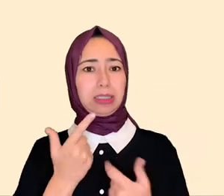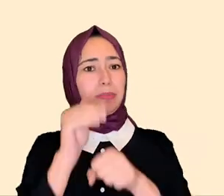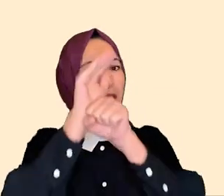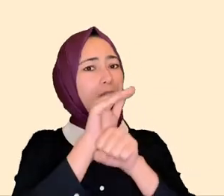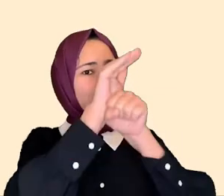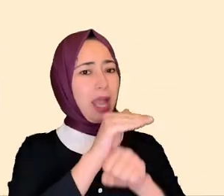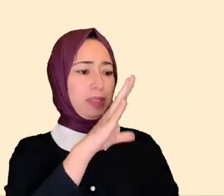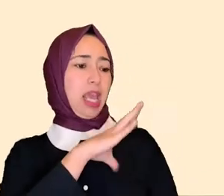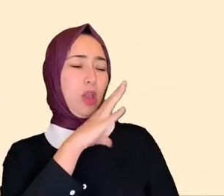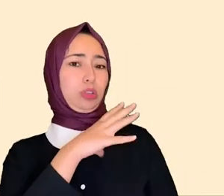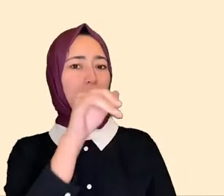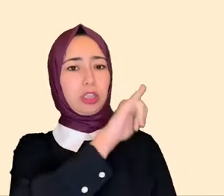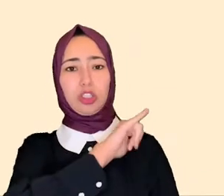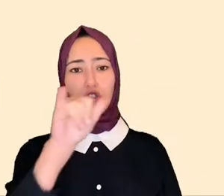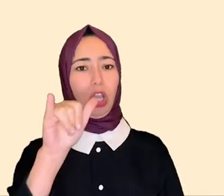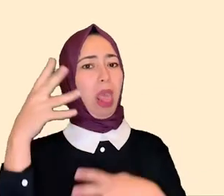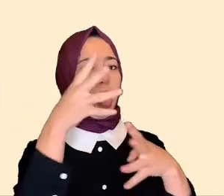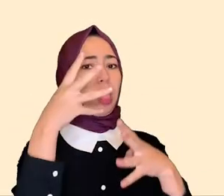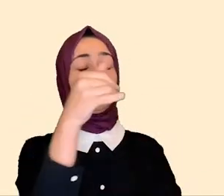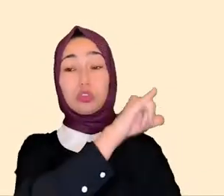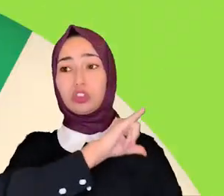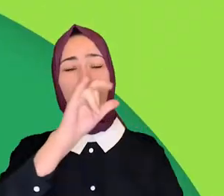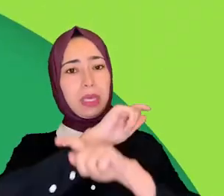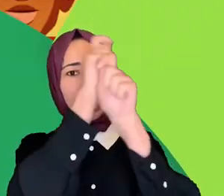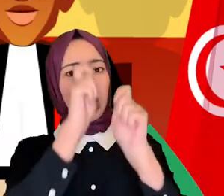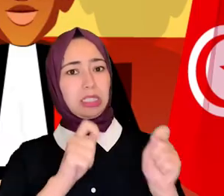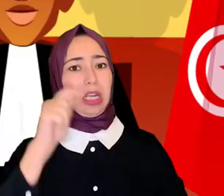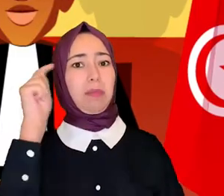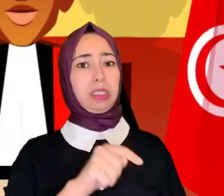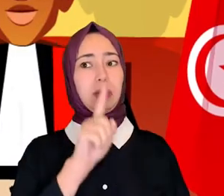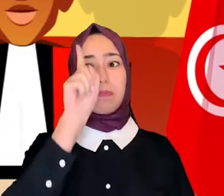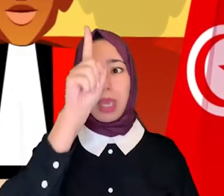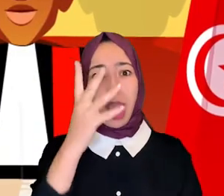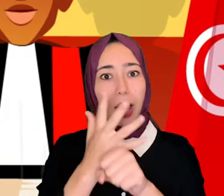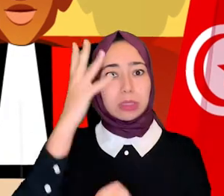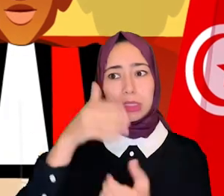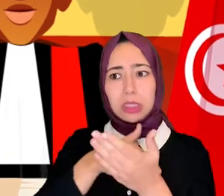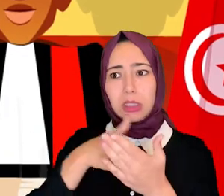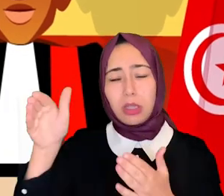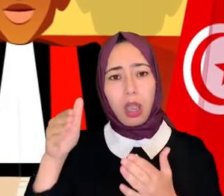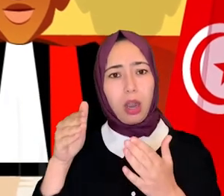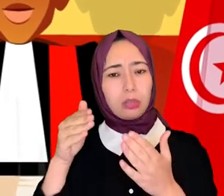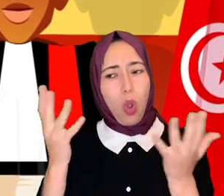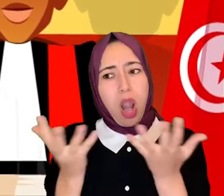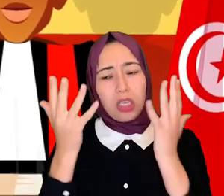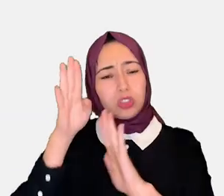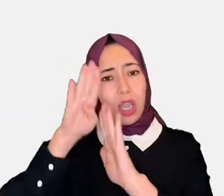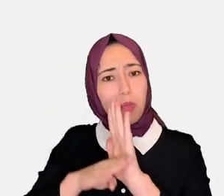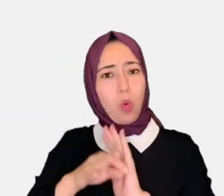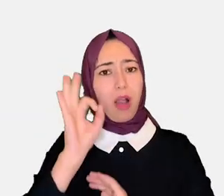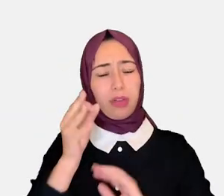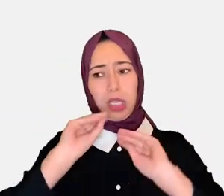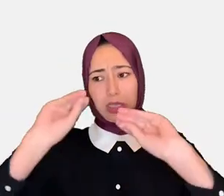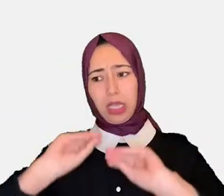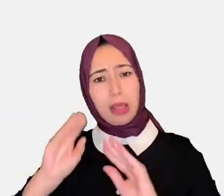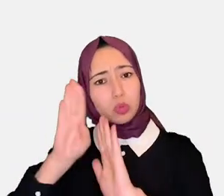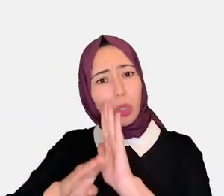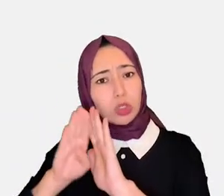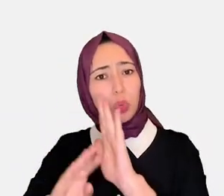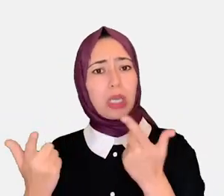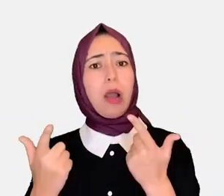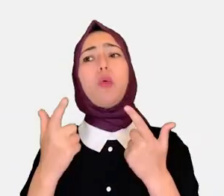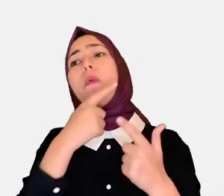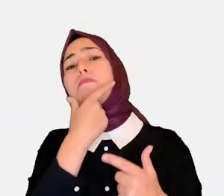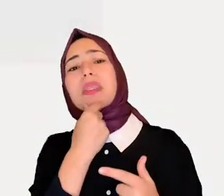وحماية لحق أستاذها اللي أهانته بتصرفها، لكن كان يمكن العقوبة تكون أخف وتحقق الغاية